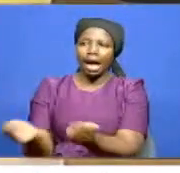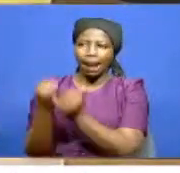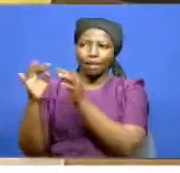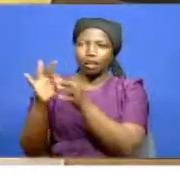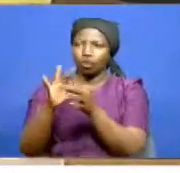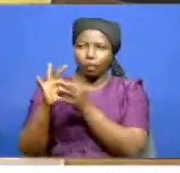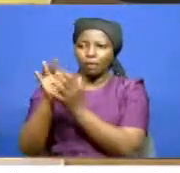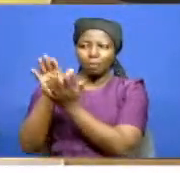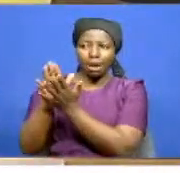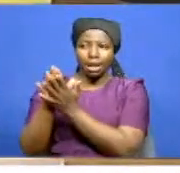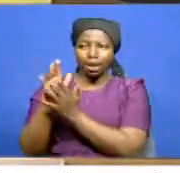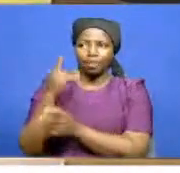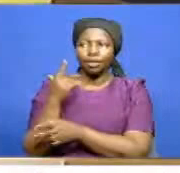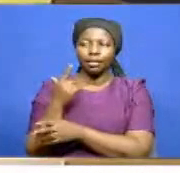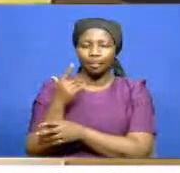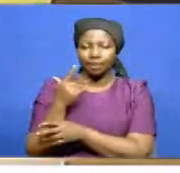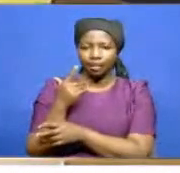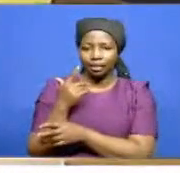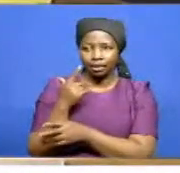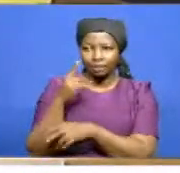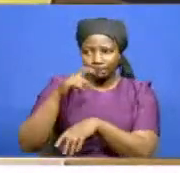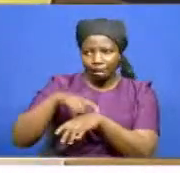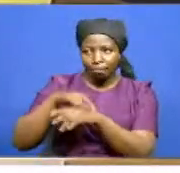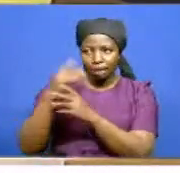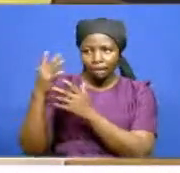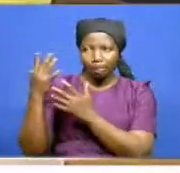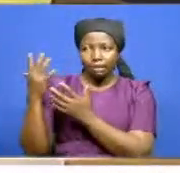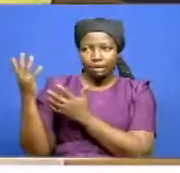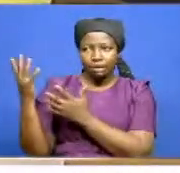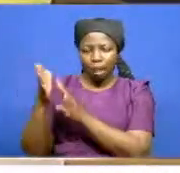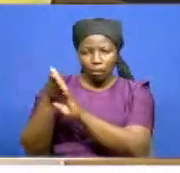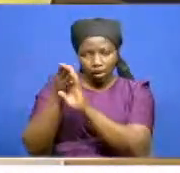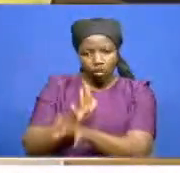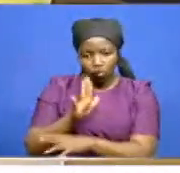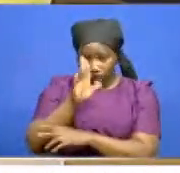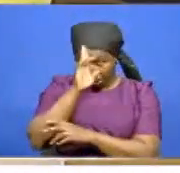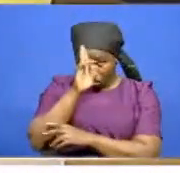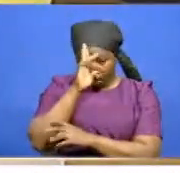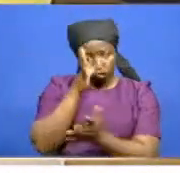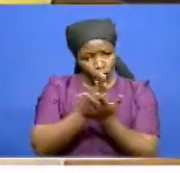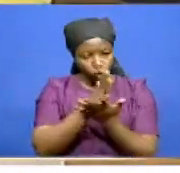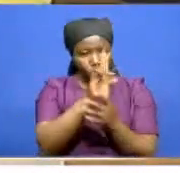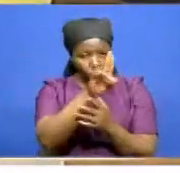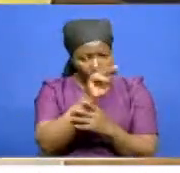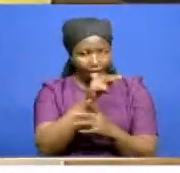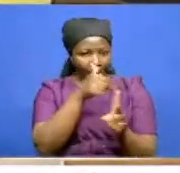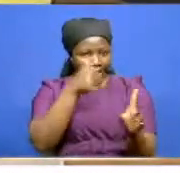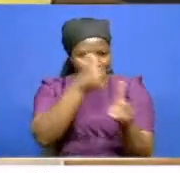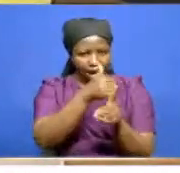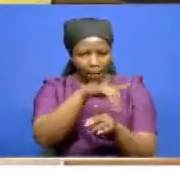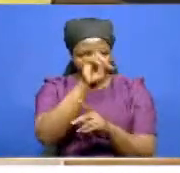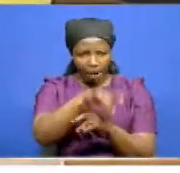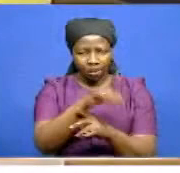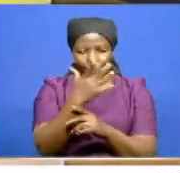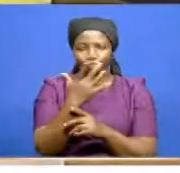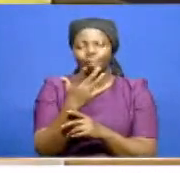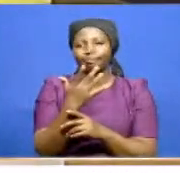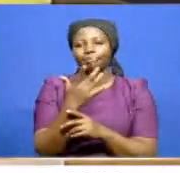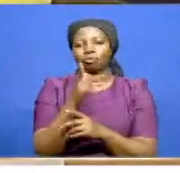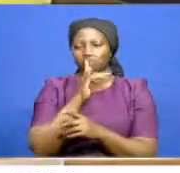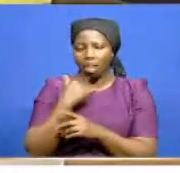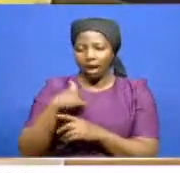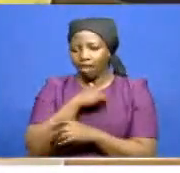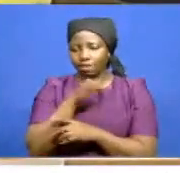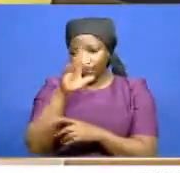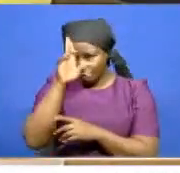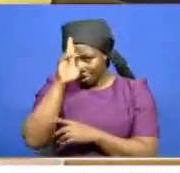Sasa wakitoa askari yao watagongwa hapa. UN itagongwa hapa. Kwa hivyo Amerika waweza, sisi tumeweka askari wetu